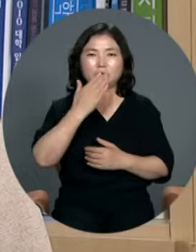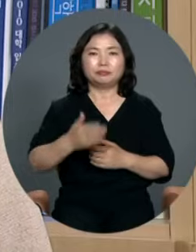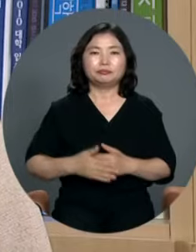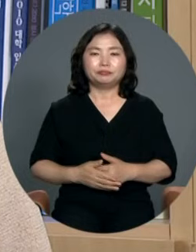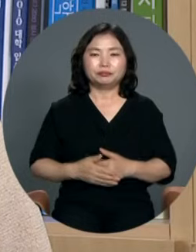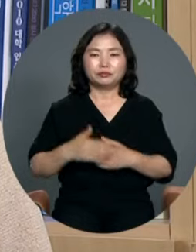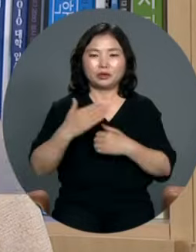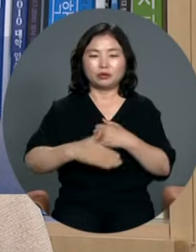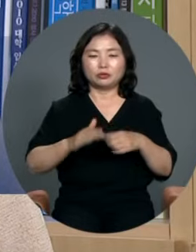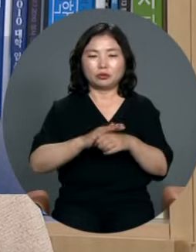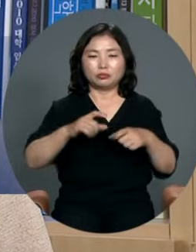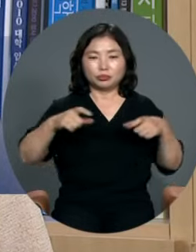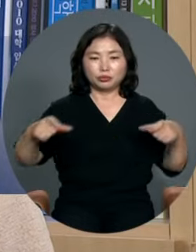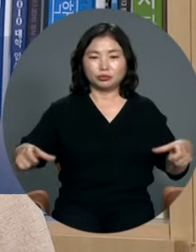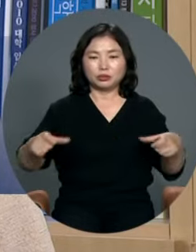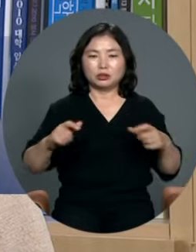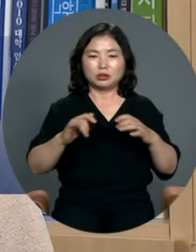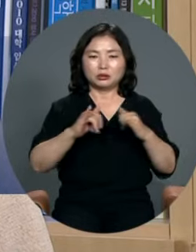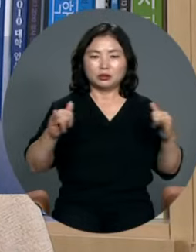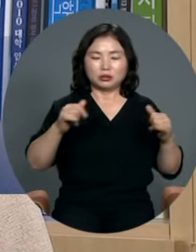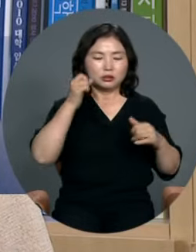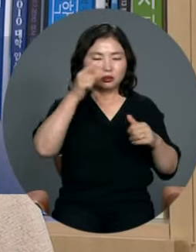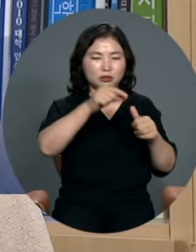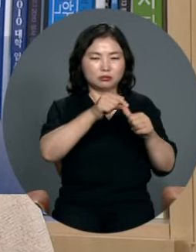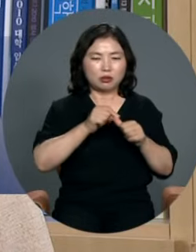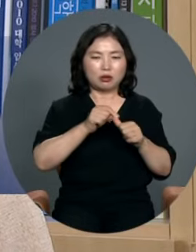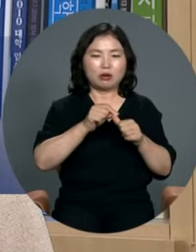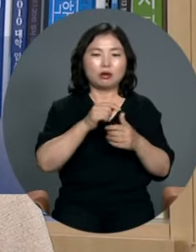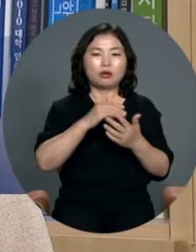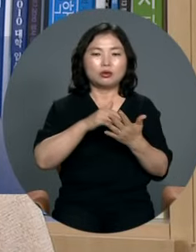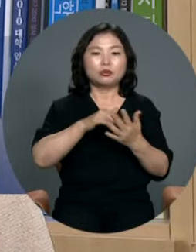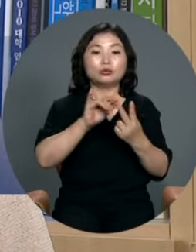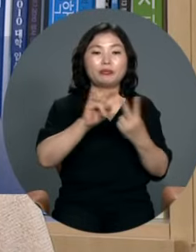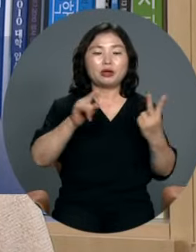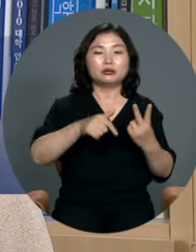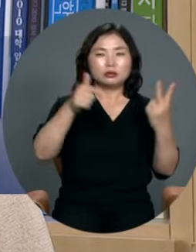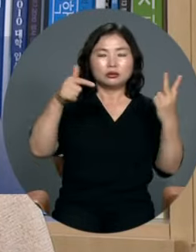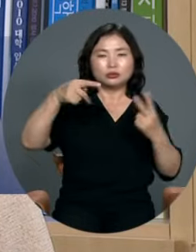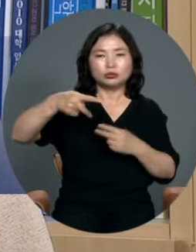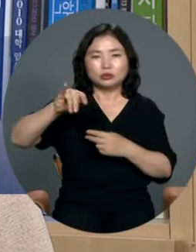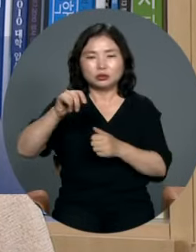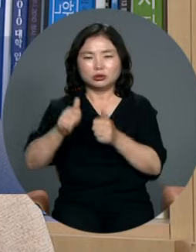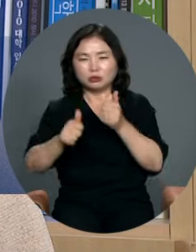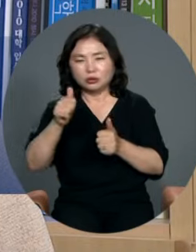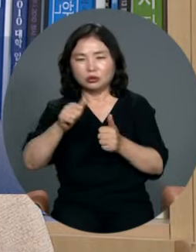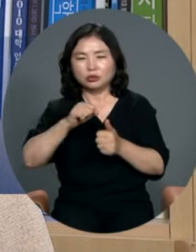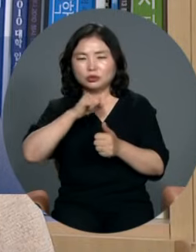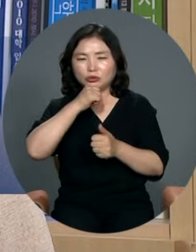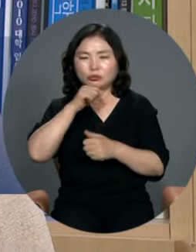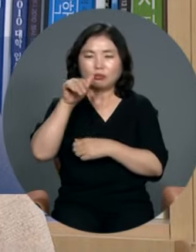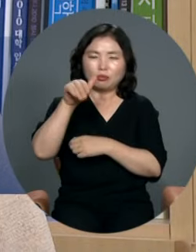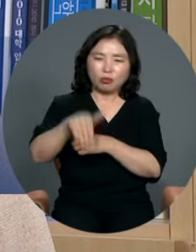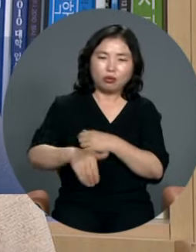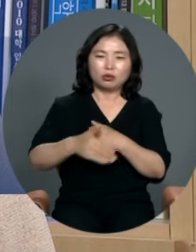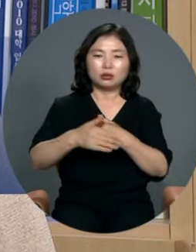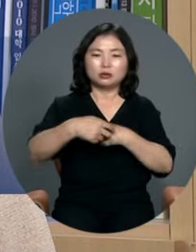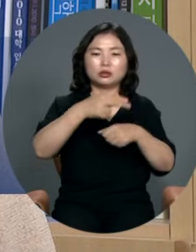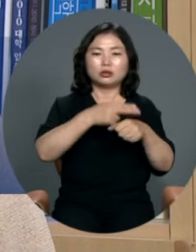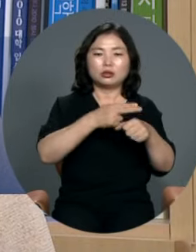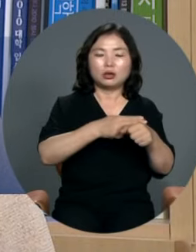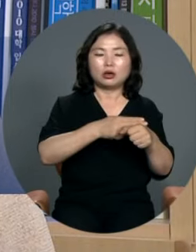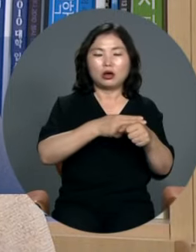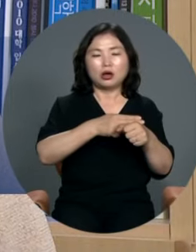대구 경북권에서는 지역 인재 전형이 두 배로 확대되면서 수시 경쟁률이 대폭 떨어지면서